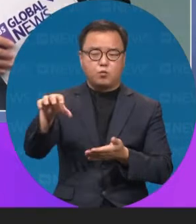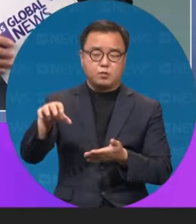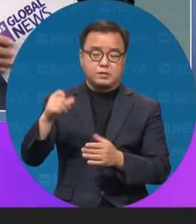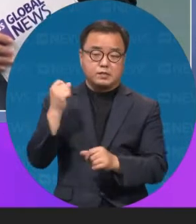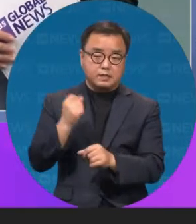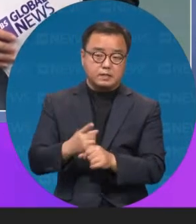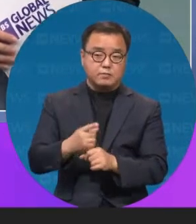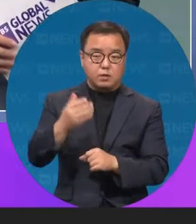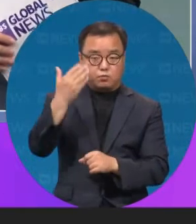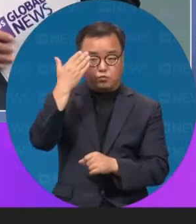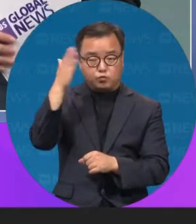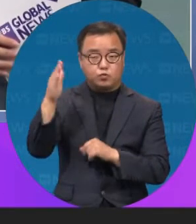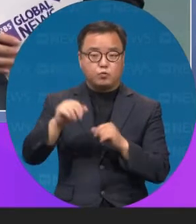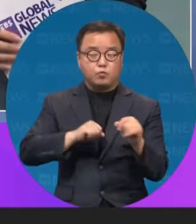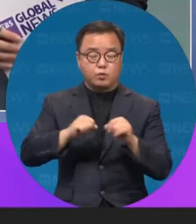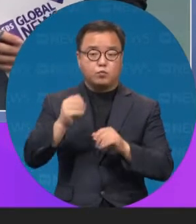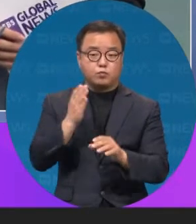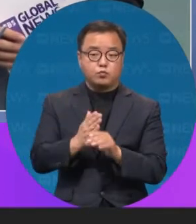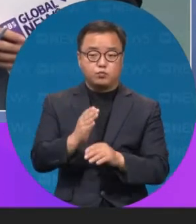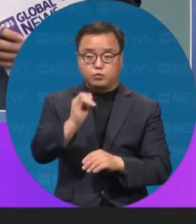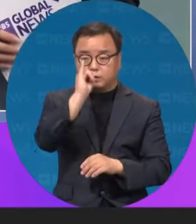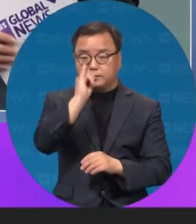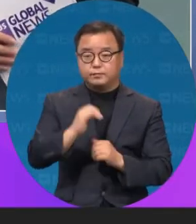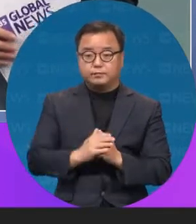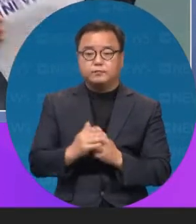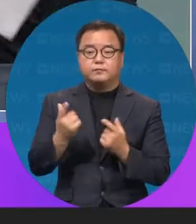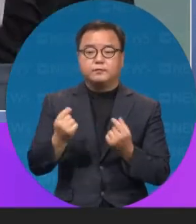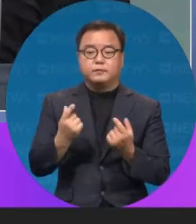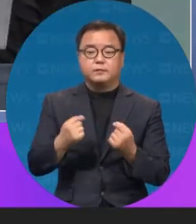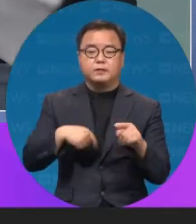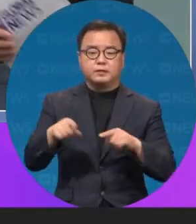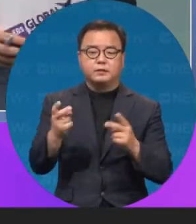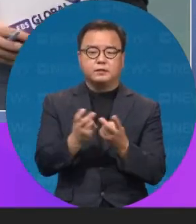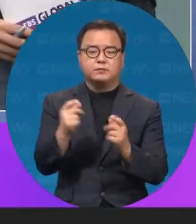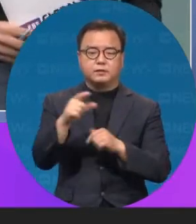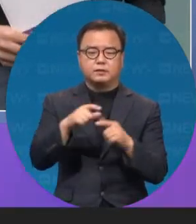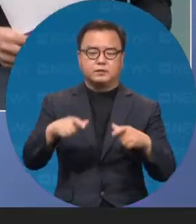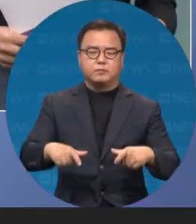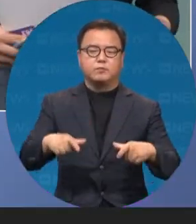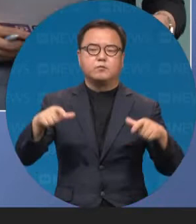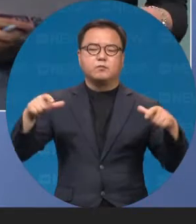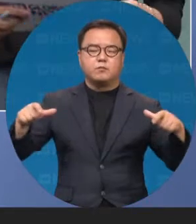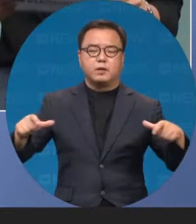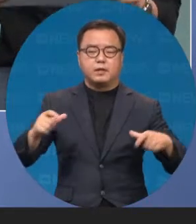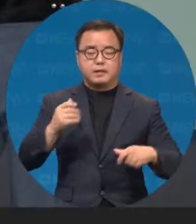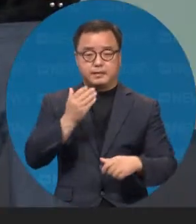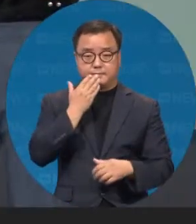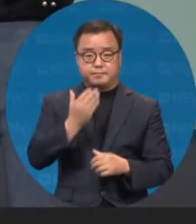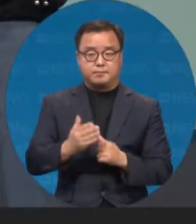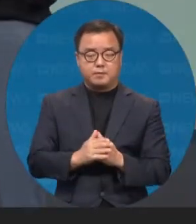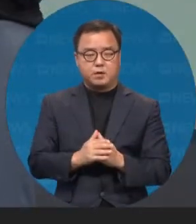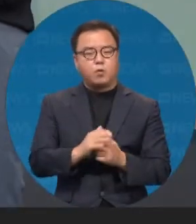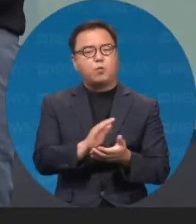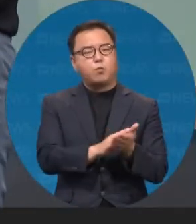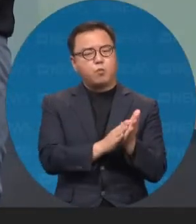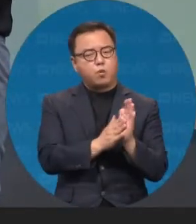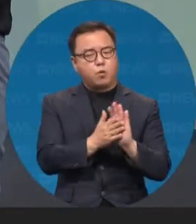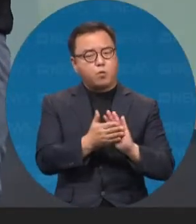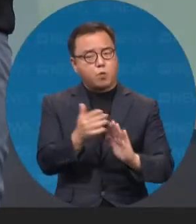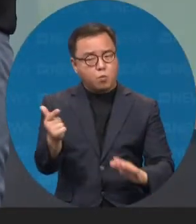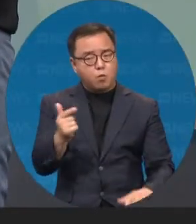에서는 2 무료화 가 진행되고 있죠 이런 무료 정책이 더 많은 지역으로 확대 대천 만이다 흥 벼가 뵈도 지는 것을